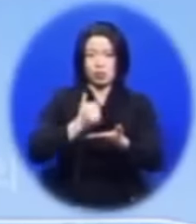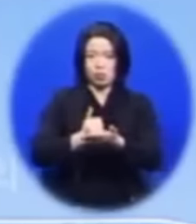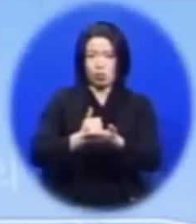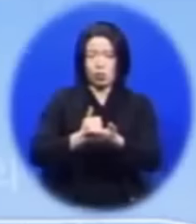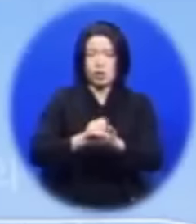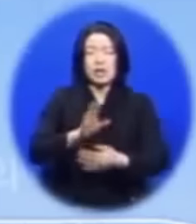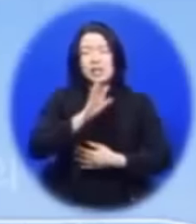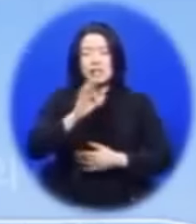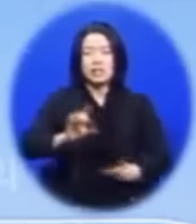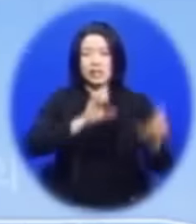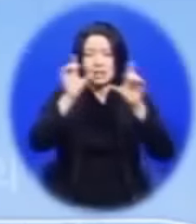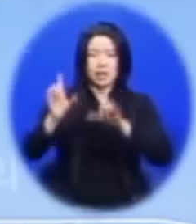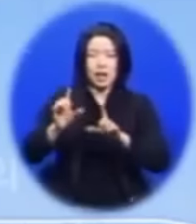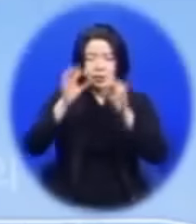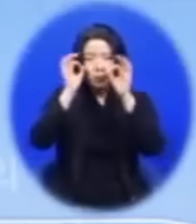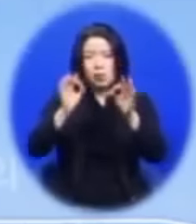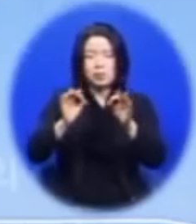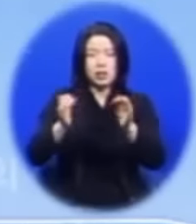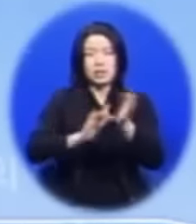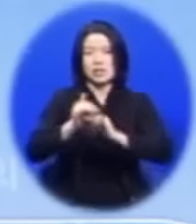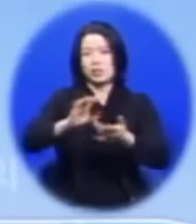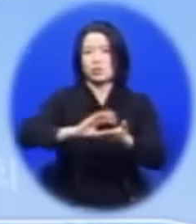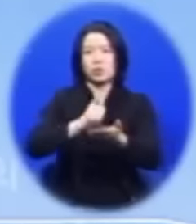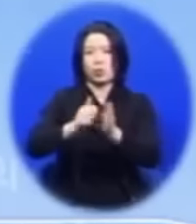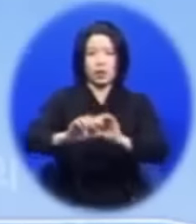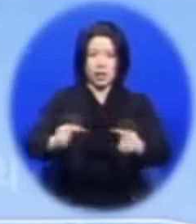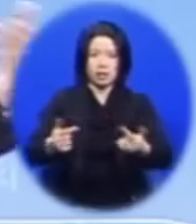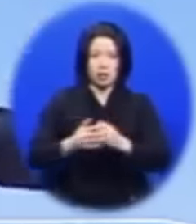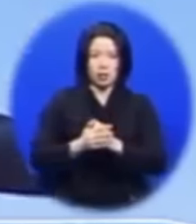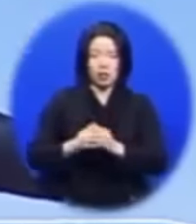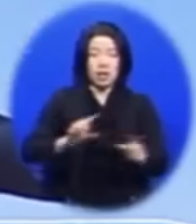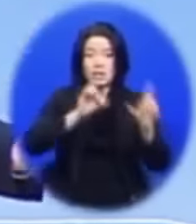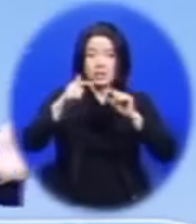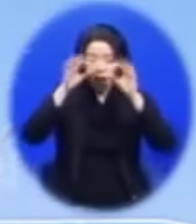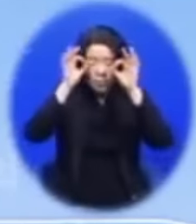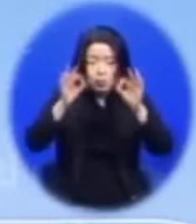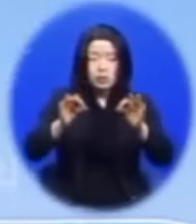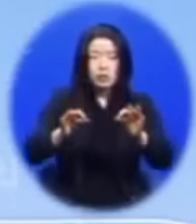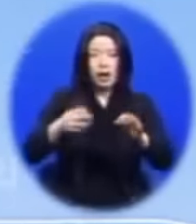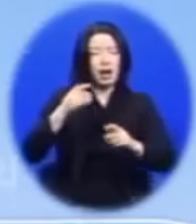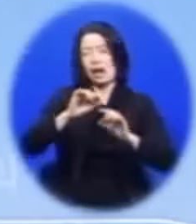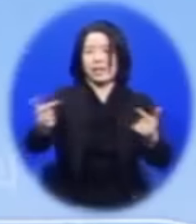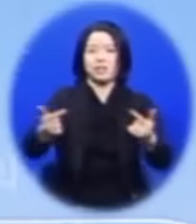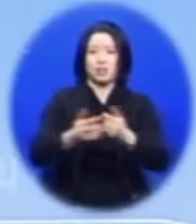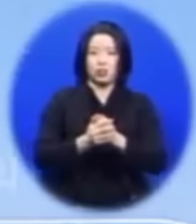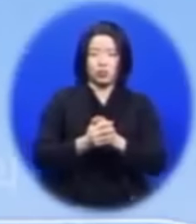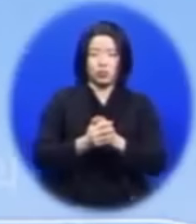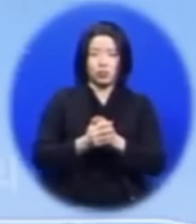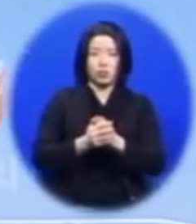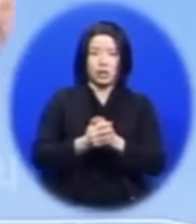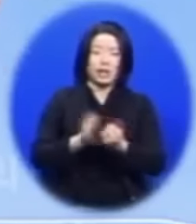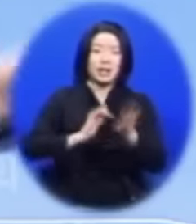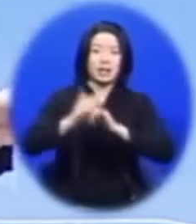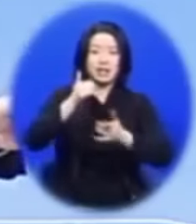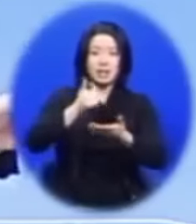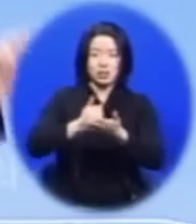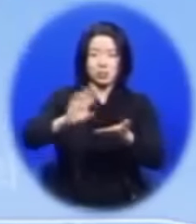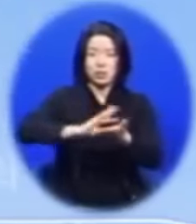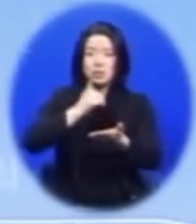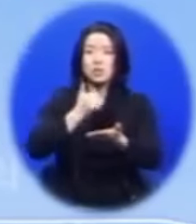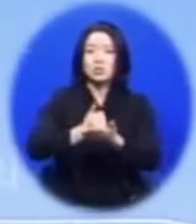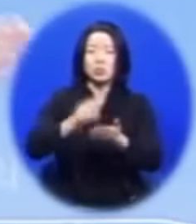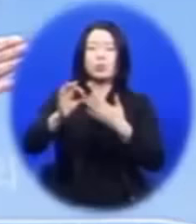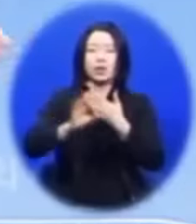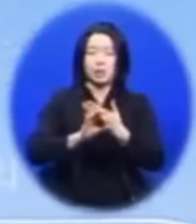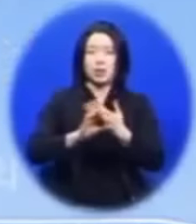예수가 그리스도가 아닌 걸 그 사람에게서 왜 삶을 보니까 아닌 거예요 삶을 보니까 예수님이 그리스도 라면